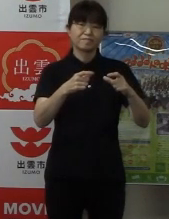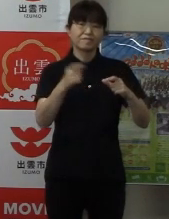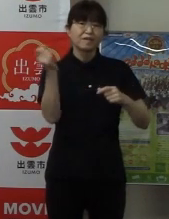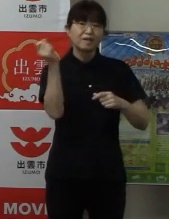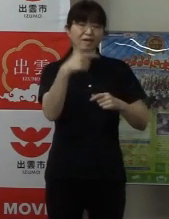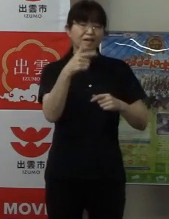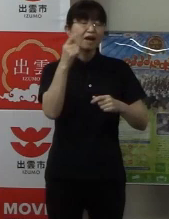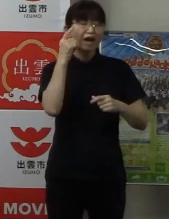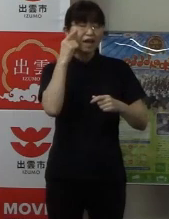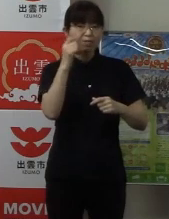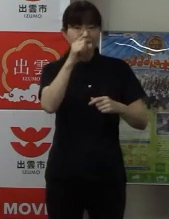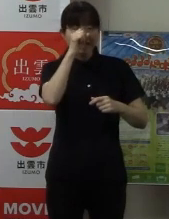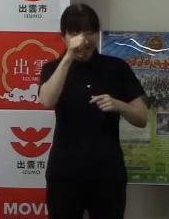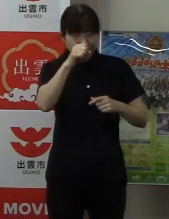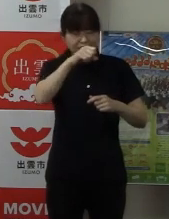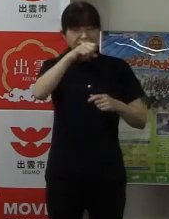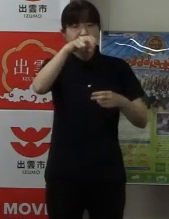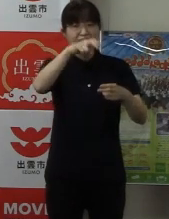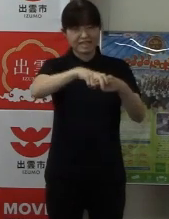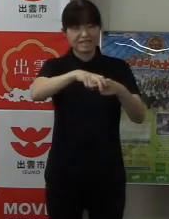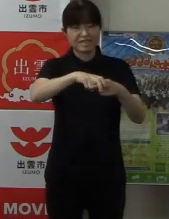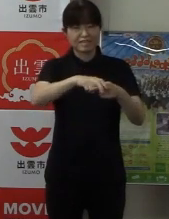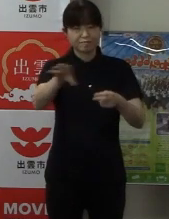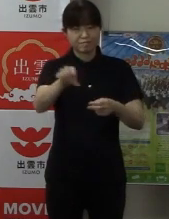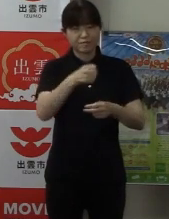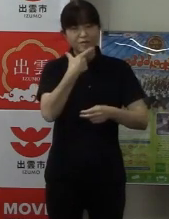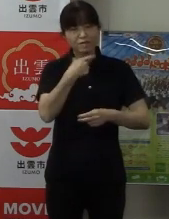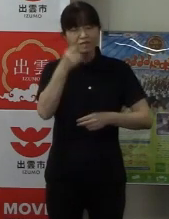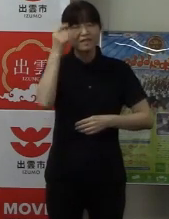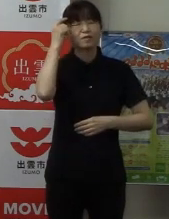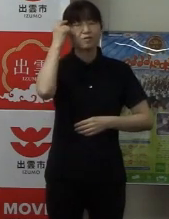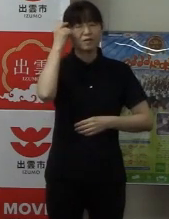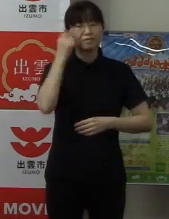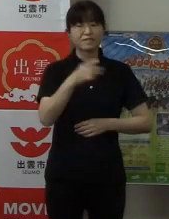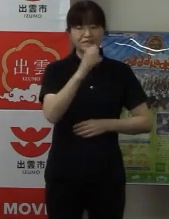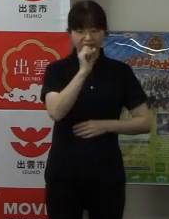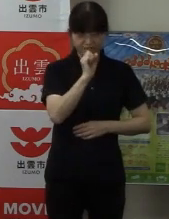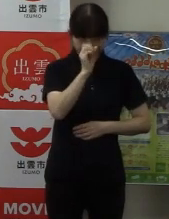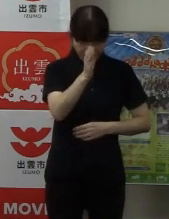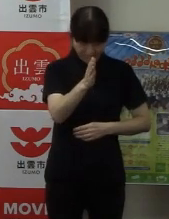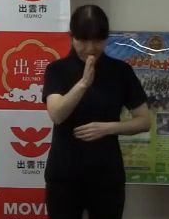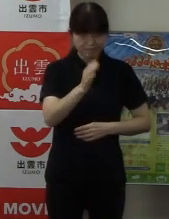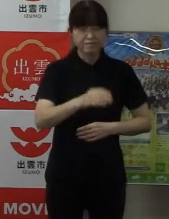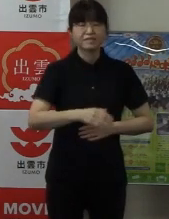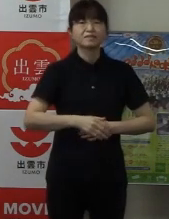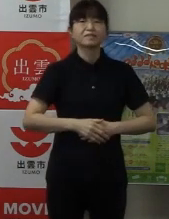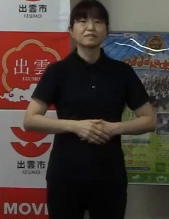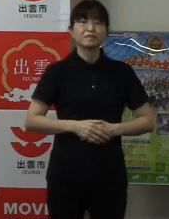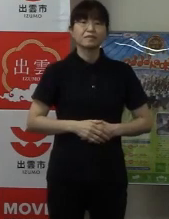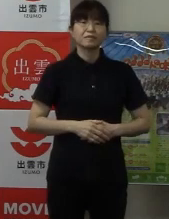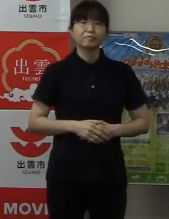いい席を取っていただければなというふうに思いますので、よろしくお願いいたします。